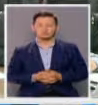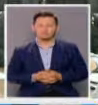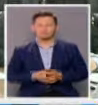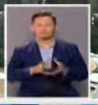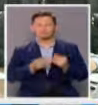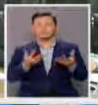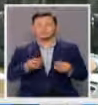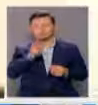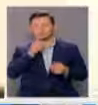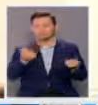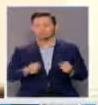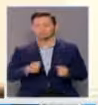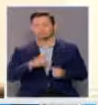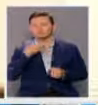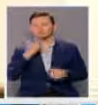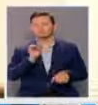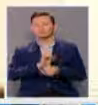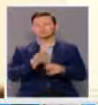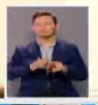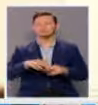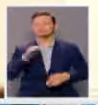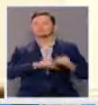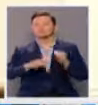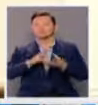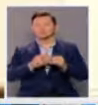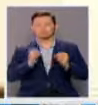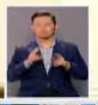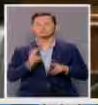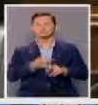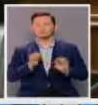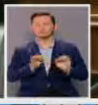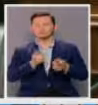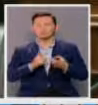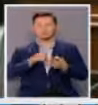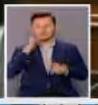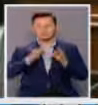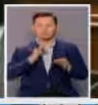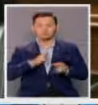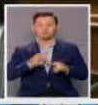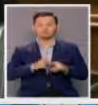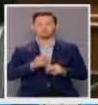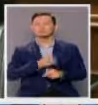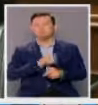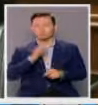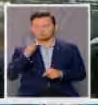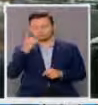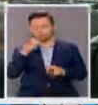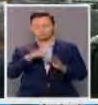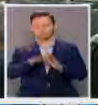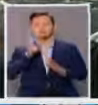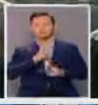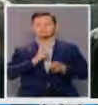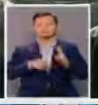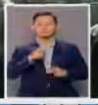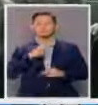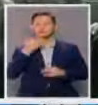Күн тәртібінде мал ұрлығының алдын алу мен шомылу маусымындағы қауіпсіздік ережелерін сақтау мәселелері де қозғалды. Өкінішке орай жыл сайын суға кету фактісі